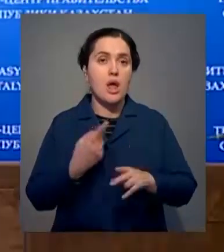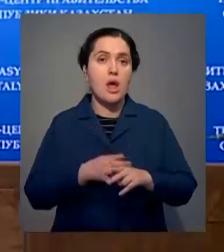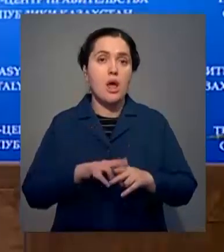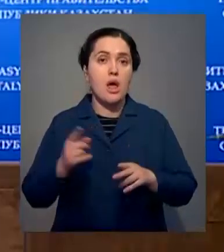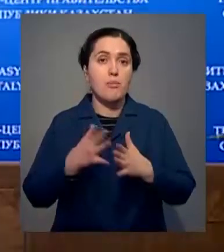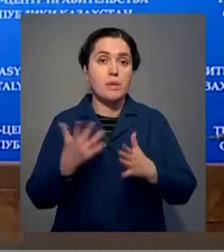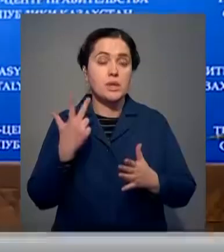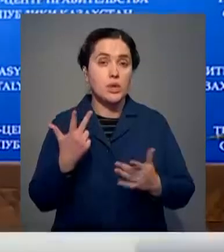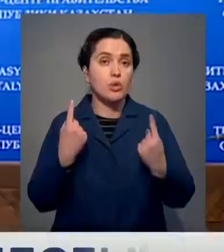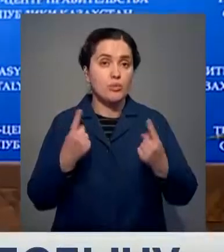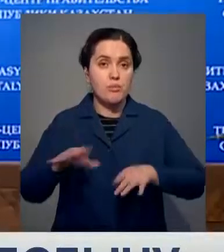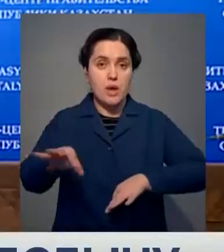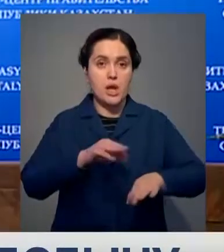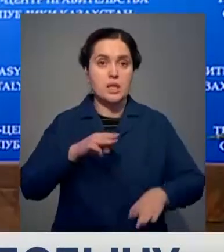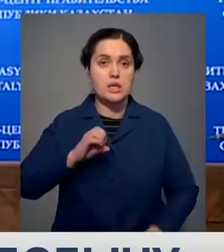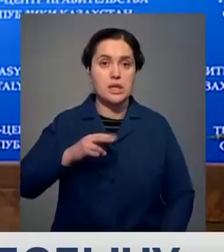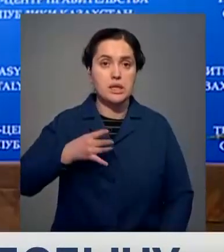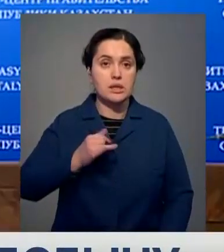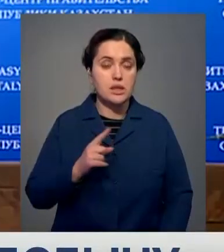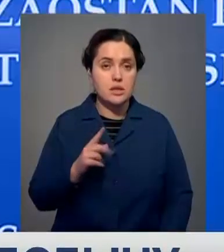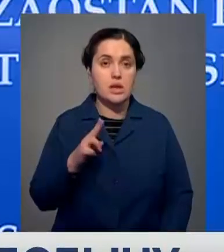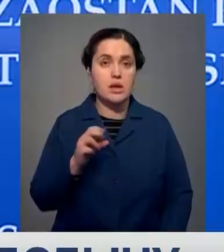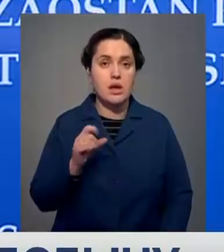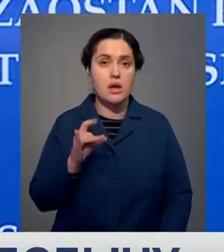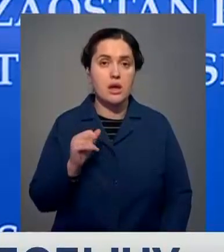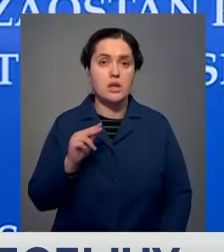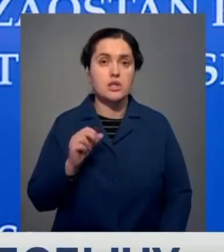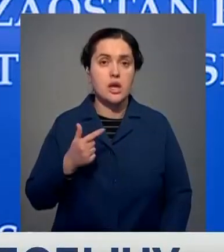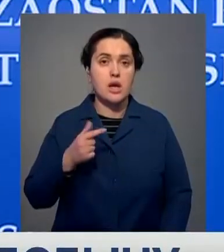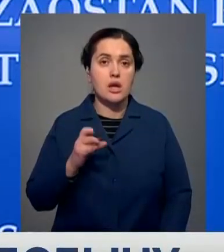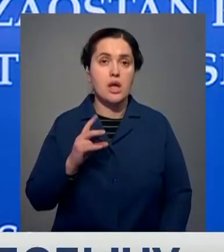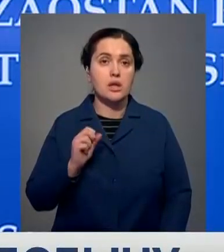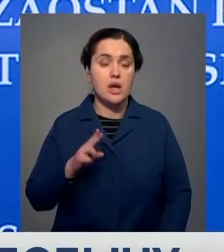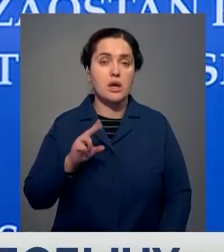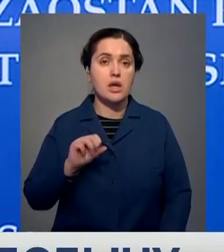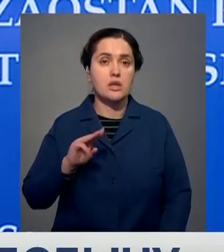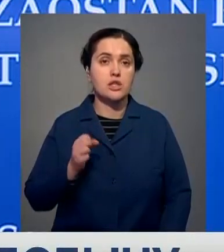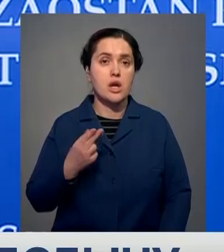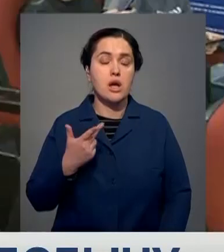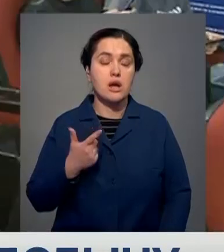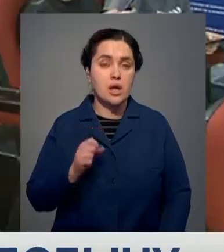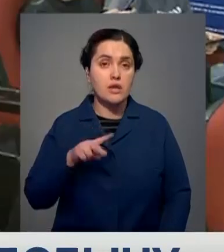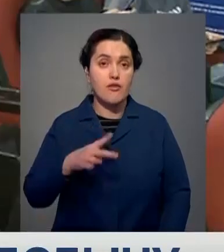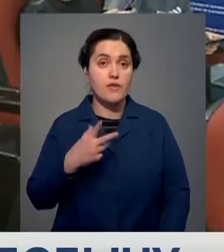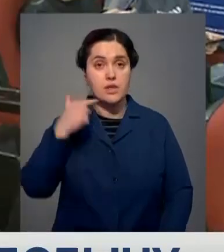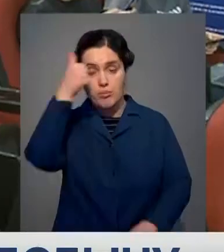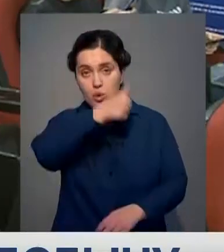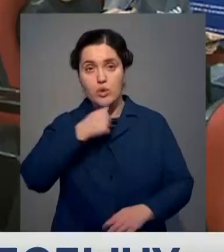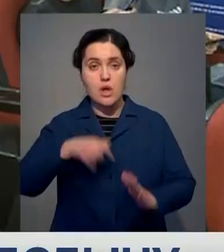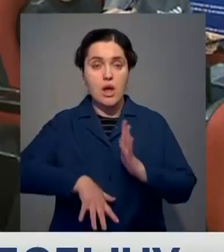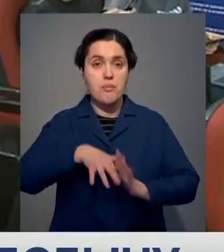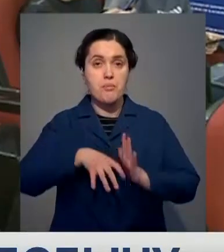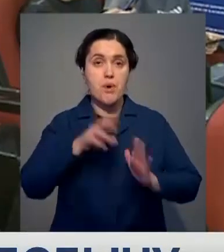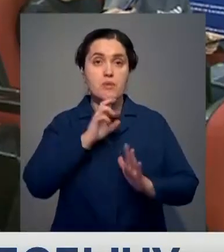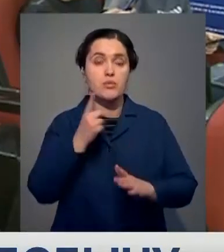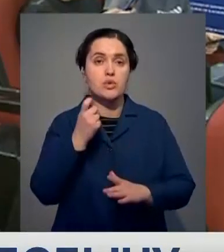3 крупных проекта. Это Тенгиз, Карачаганак и Кашаган. Уже к 2023 году объем добычи нефти достигнет 100 миллионов